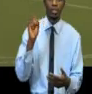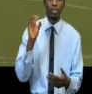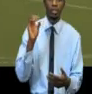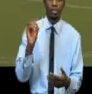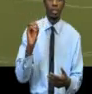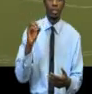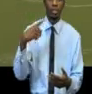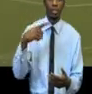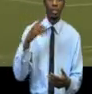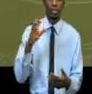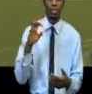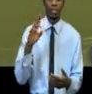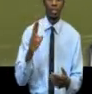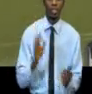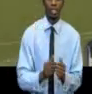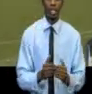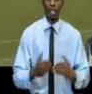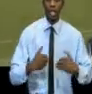Ibrahim Monkoro.